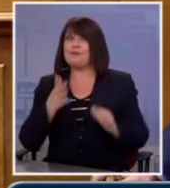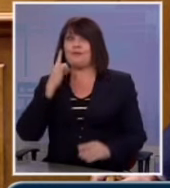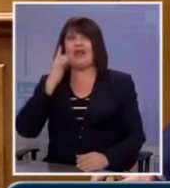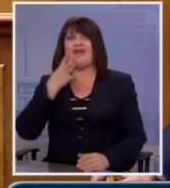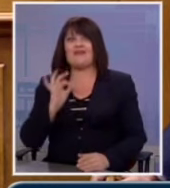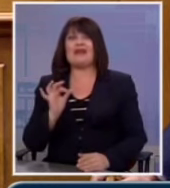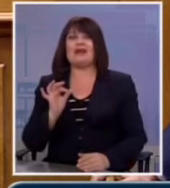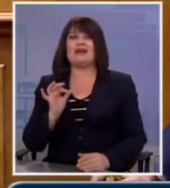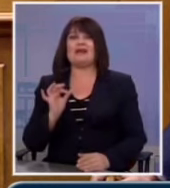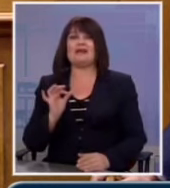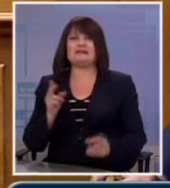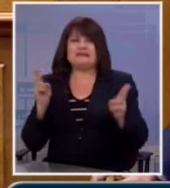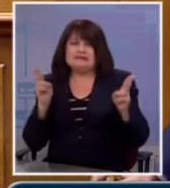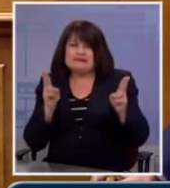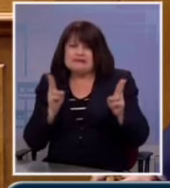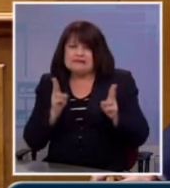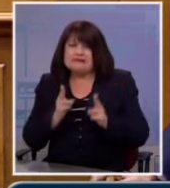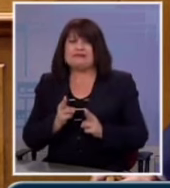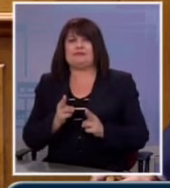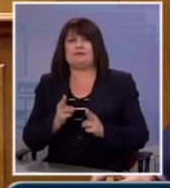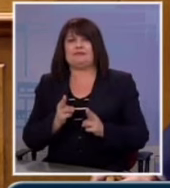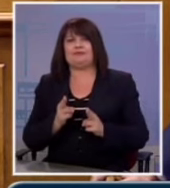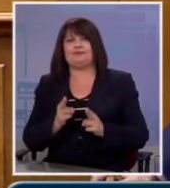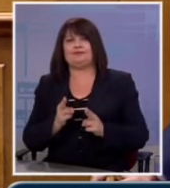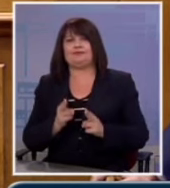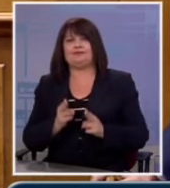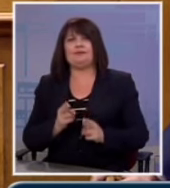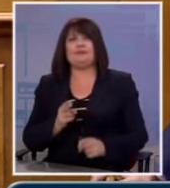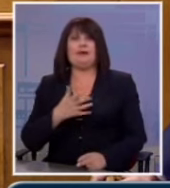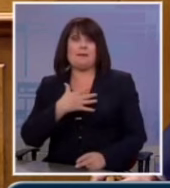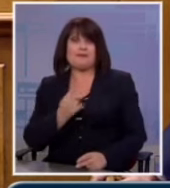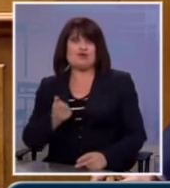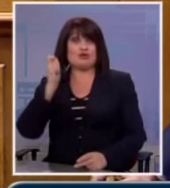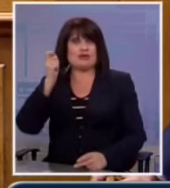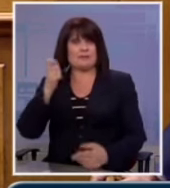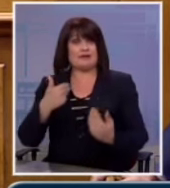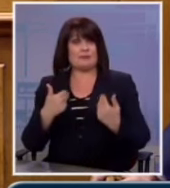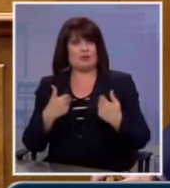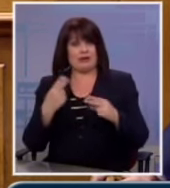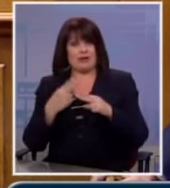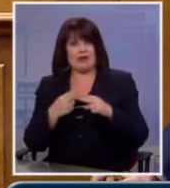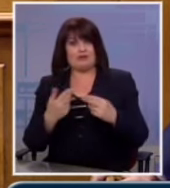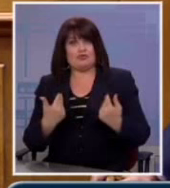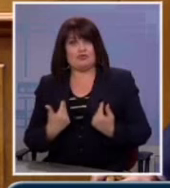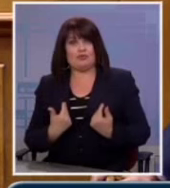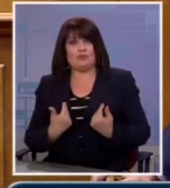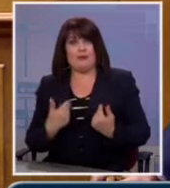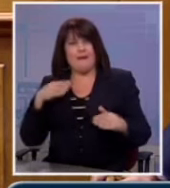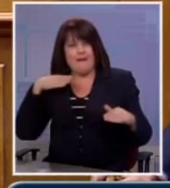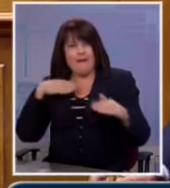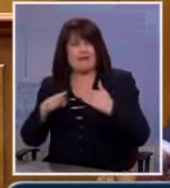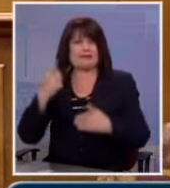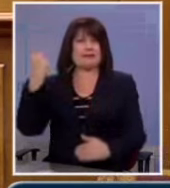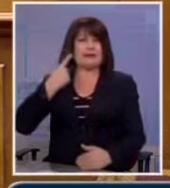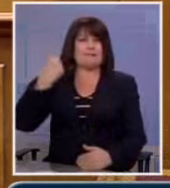εξάντληση, συρρήκνωση της πολιτικής μας αξιοπιστίας. ως ευκαιρία για εκδίκηση και